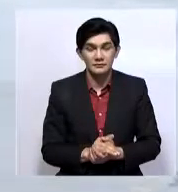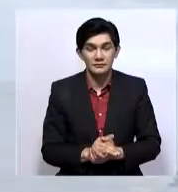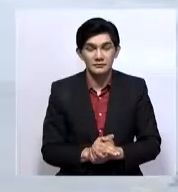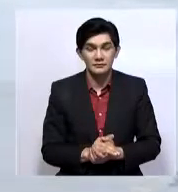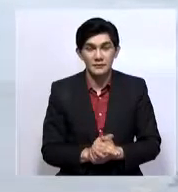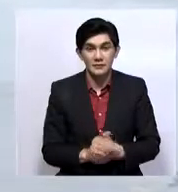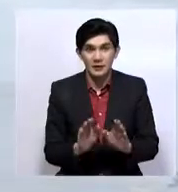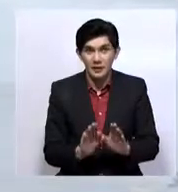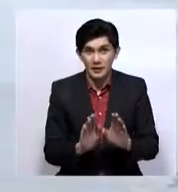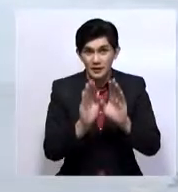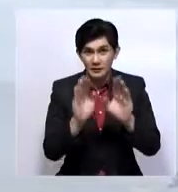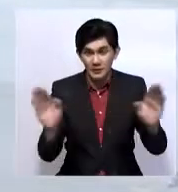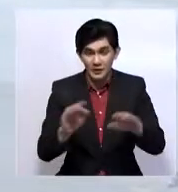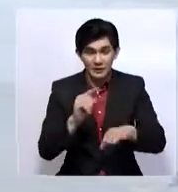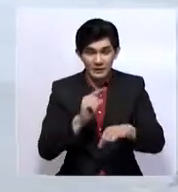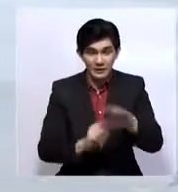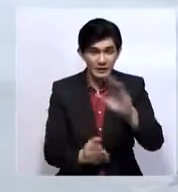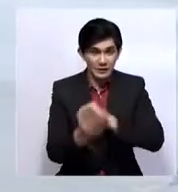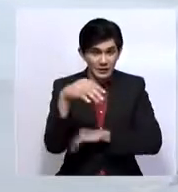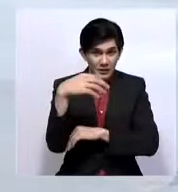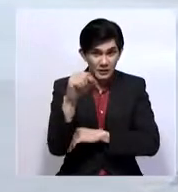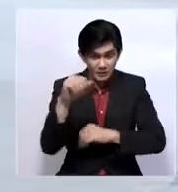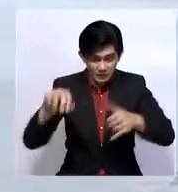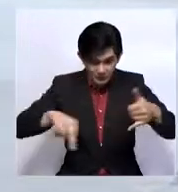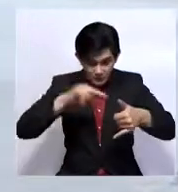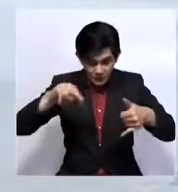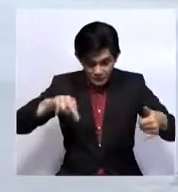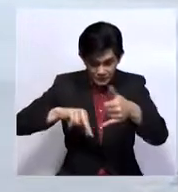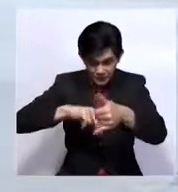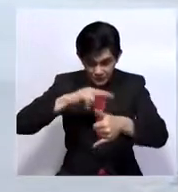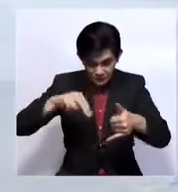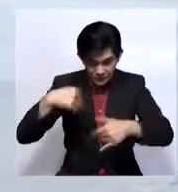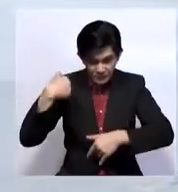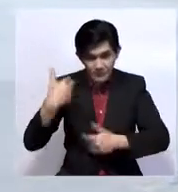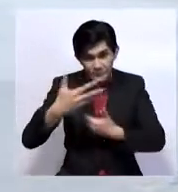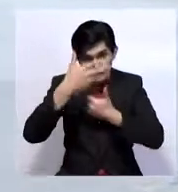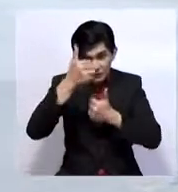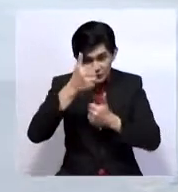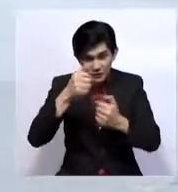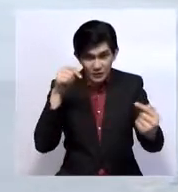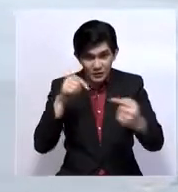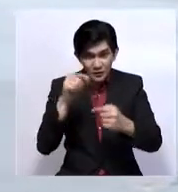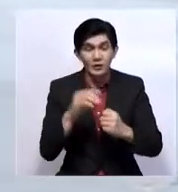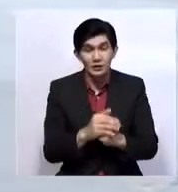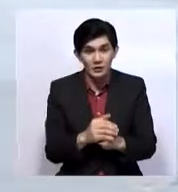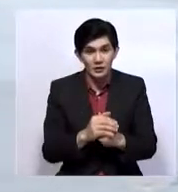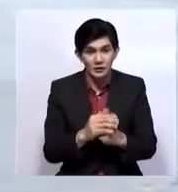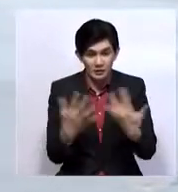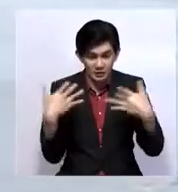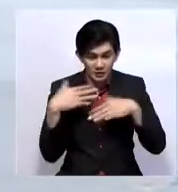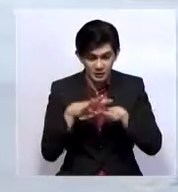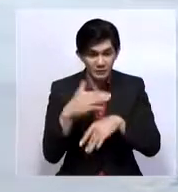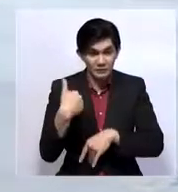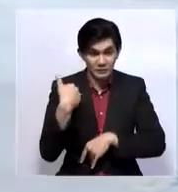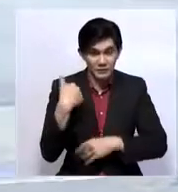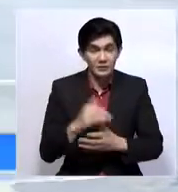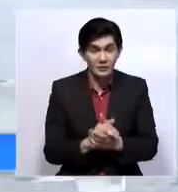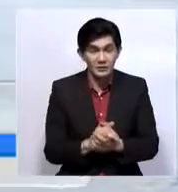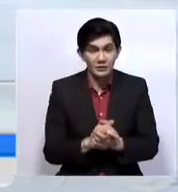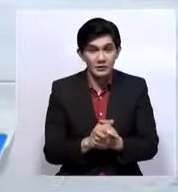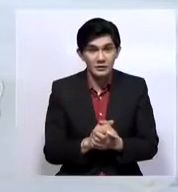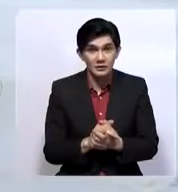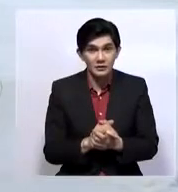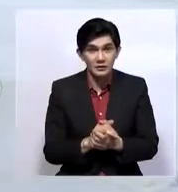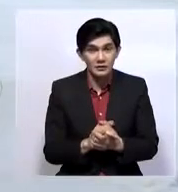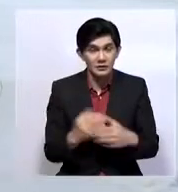โดยตั้งแต่เปิดจุดคัดกรองเมื่อเวลา10นาฬิกาที่ผ่านมานะคะก็มีประชาชนสนใจเดินทางมาร่วมงานกันอย่างต่อเนื่องค่ะพร้อมกับ